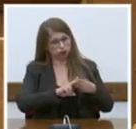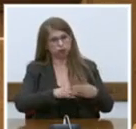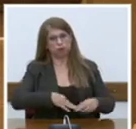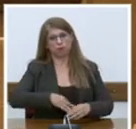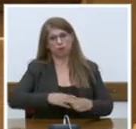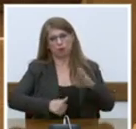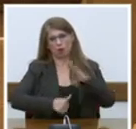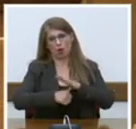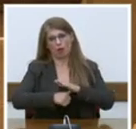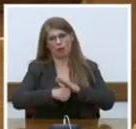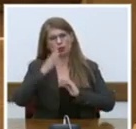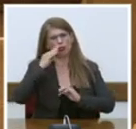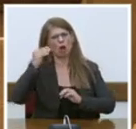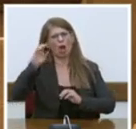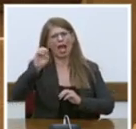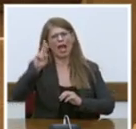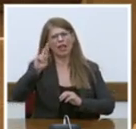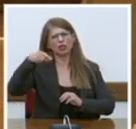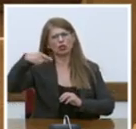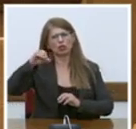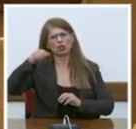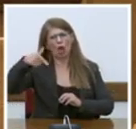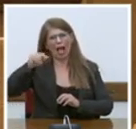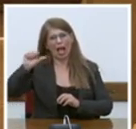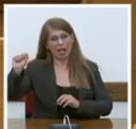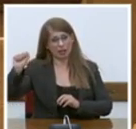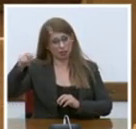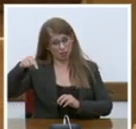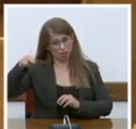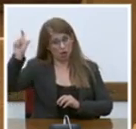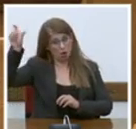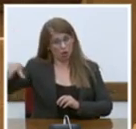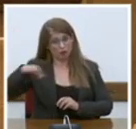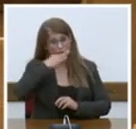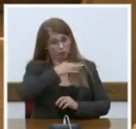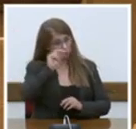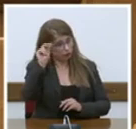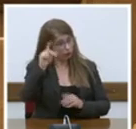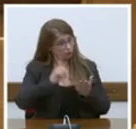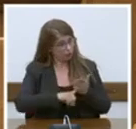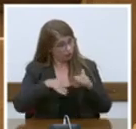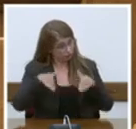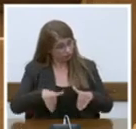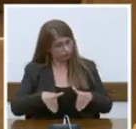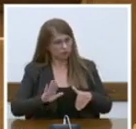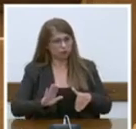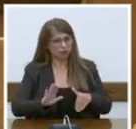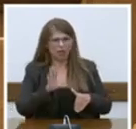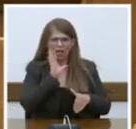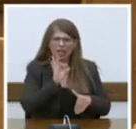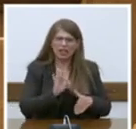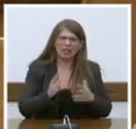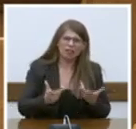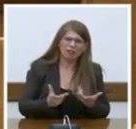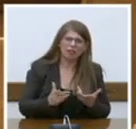ισχυρίζεται ότι του έχετε δώσει υποσχέσεις που πρέπει να τηρηθούν. Αλήθεια,